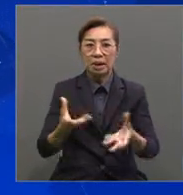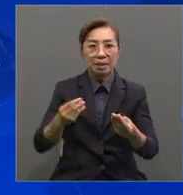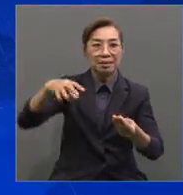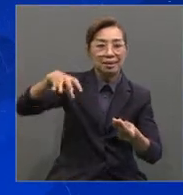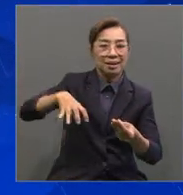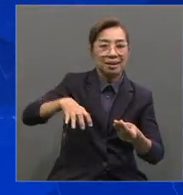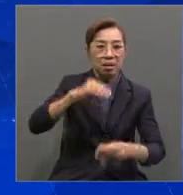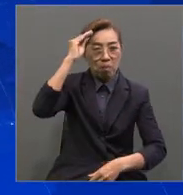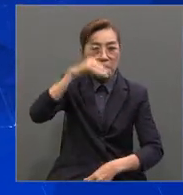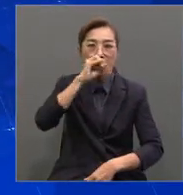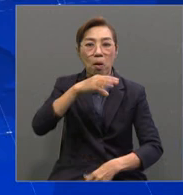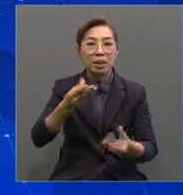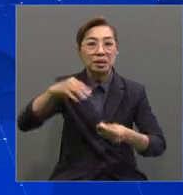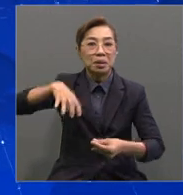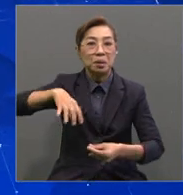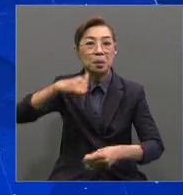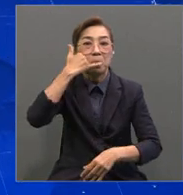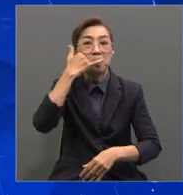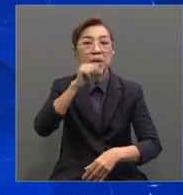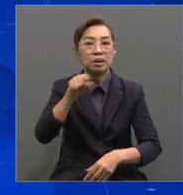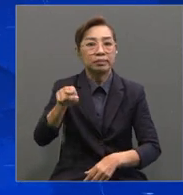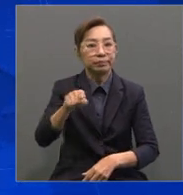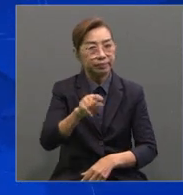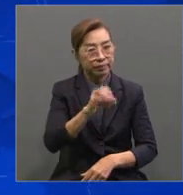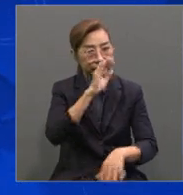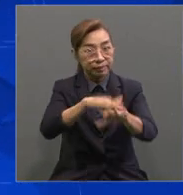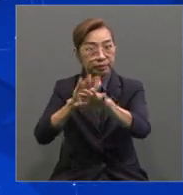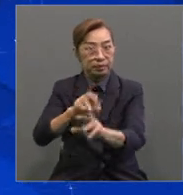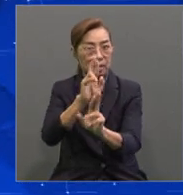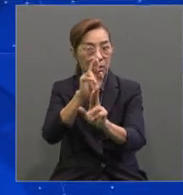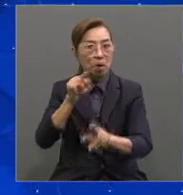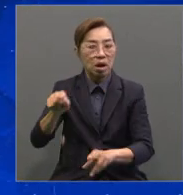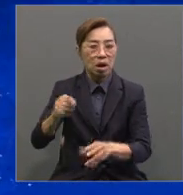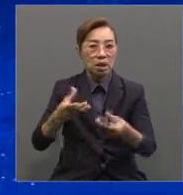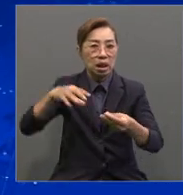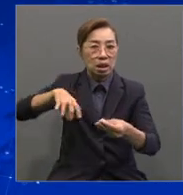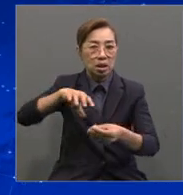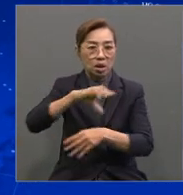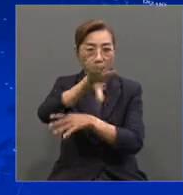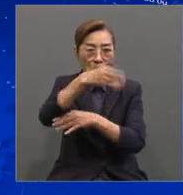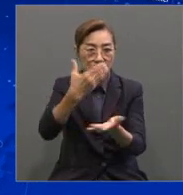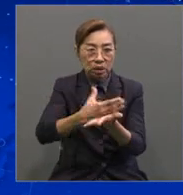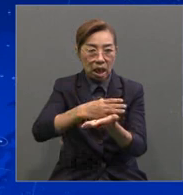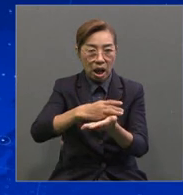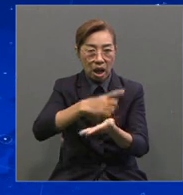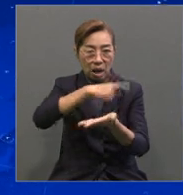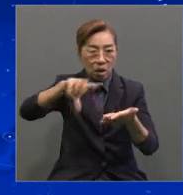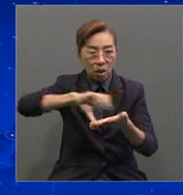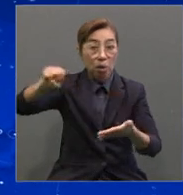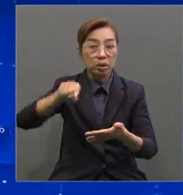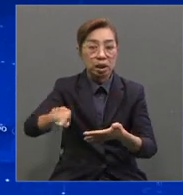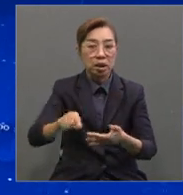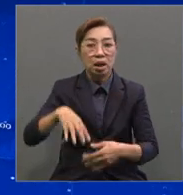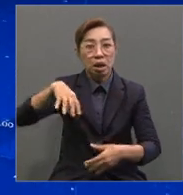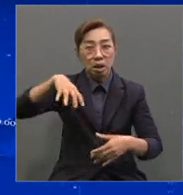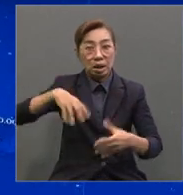ดินเพราะฉะนั้นเตือนภัยกันเลยค่ะขอแจ้งเตือนเลยนะคะว่ากลโกงแก๊งมิจฉาชีพหลอกดูดเงินกรมที่ดินจะไม่มีการ